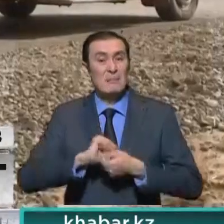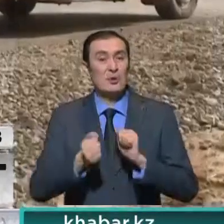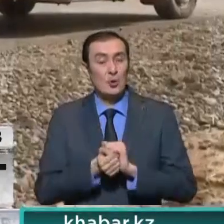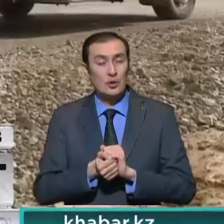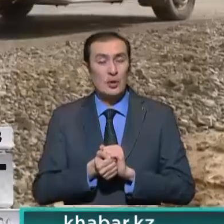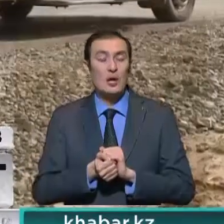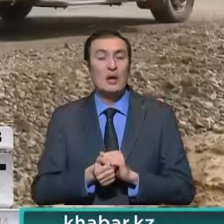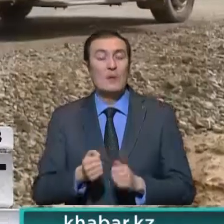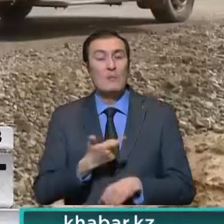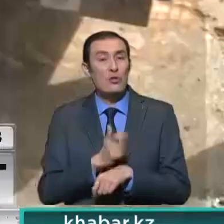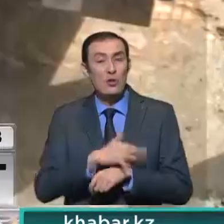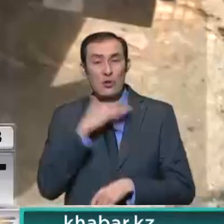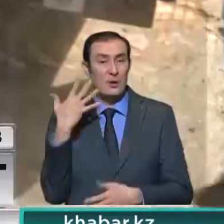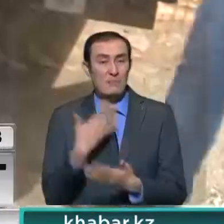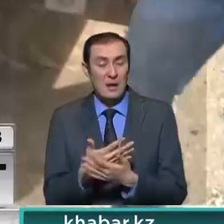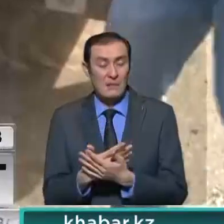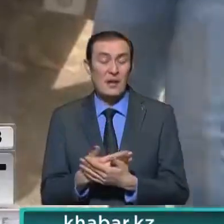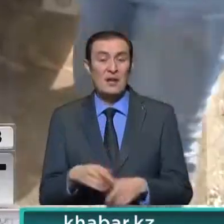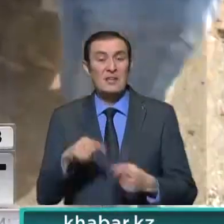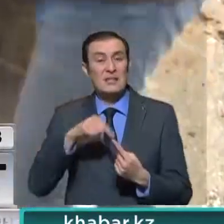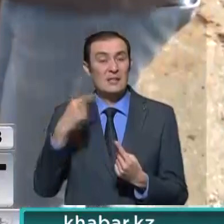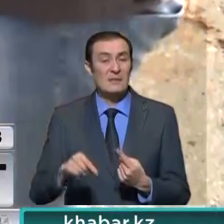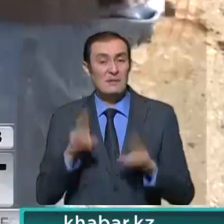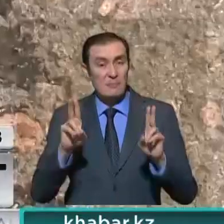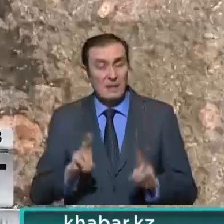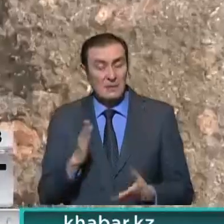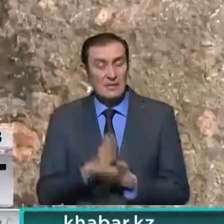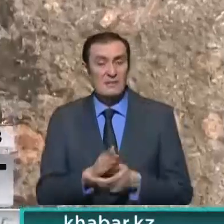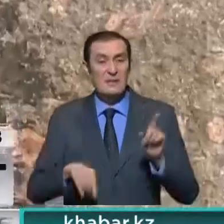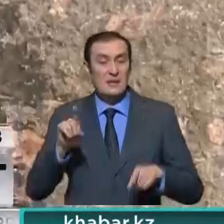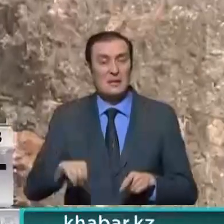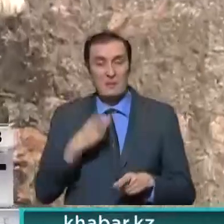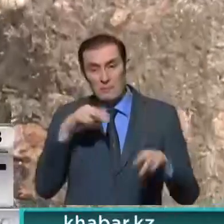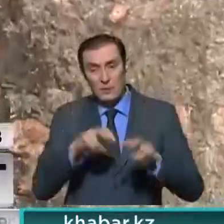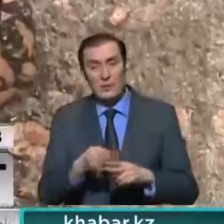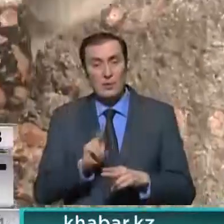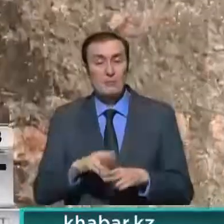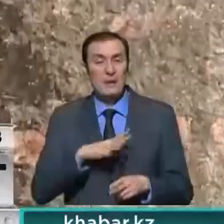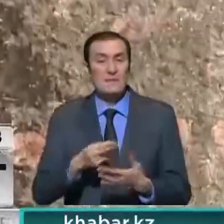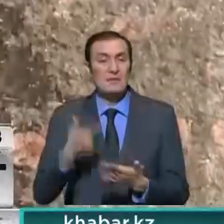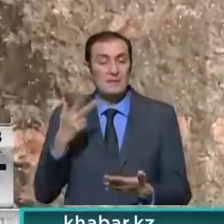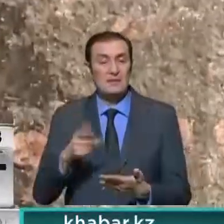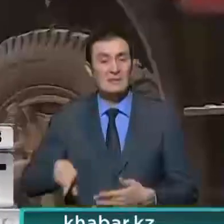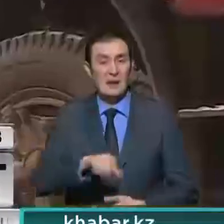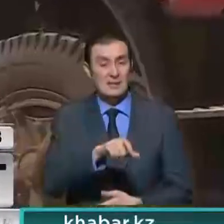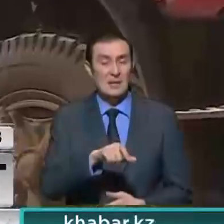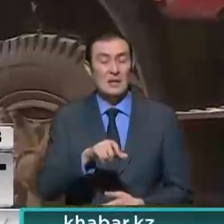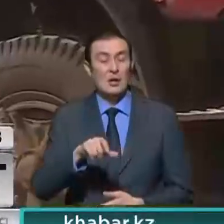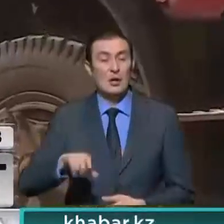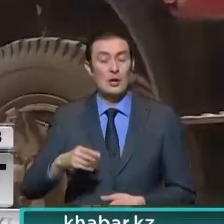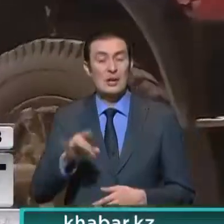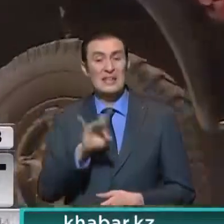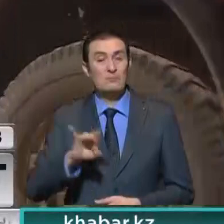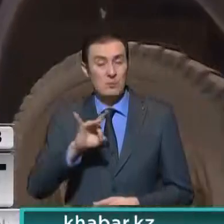конструкции имеют массу дефектов несоответствие нормам имеется также и в некоторых пробах которые взяты страз республиканского значения